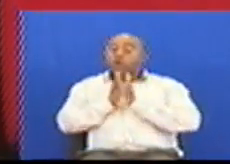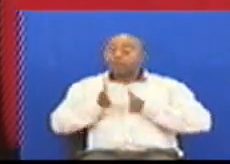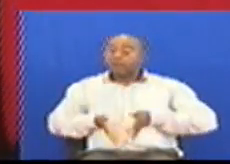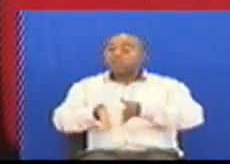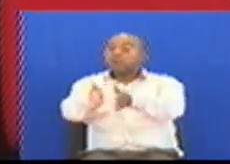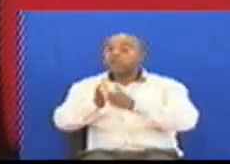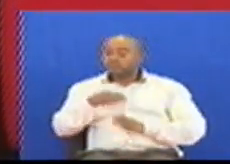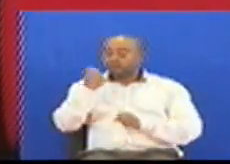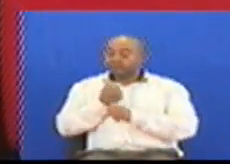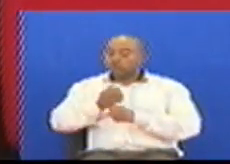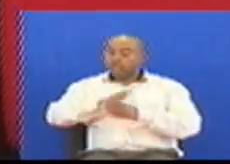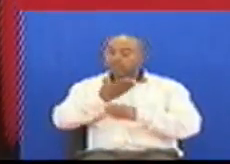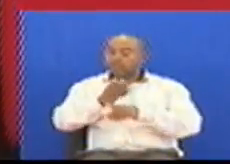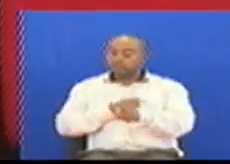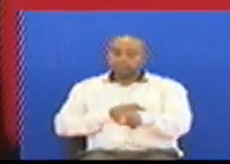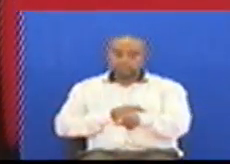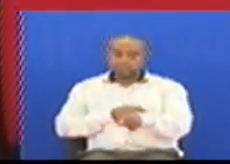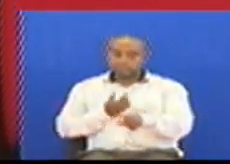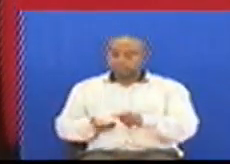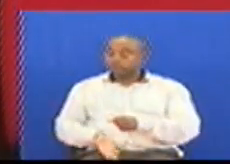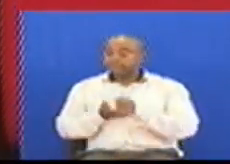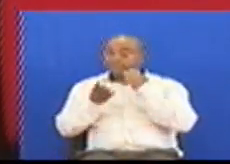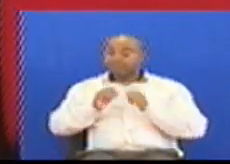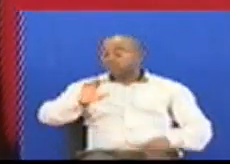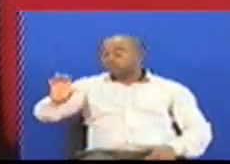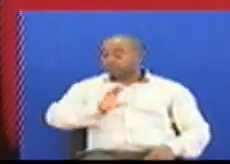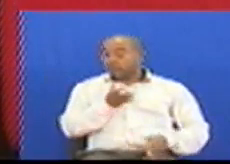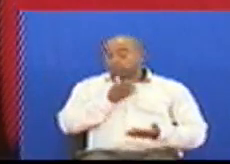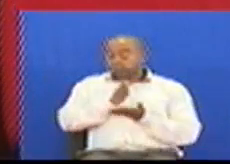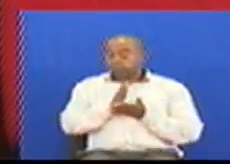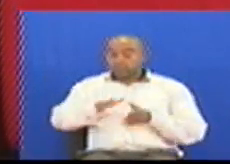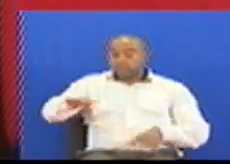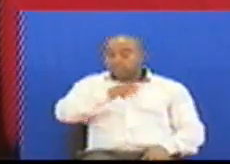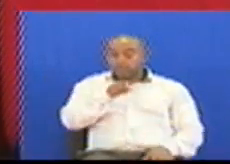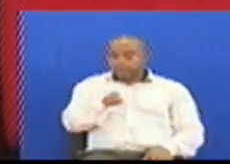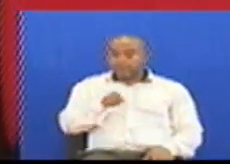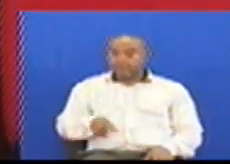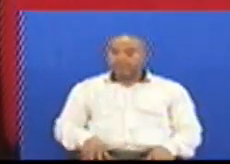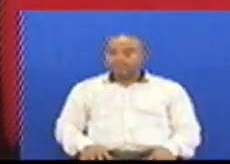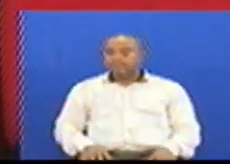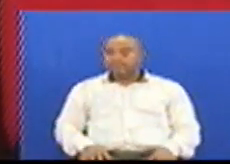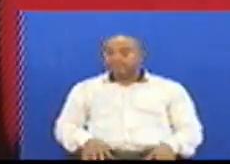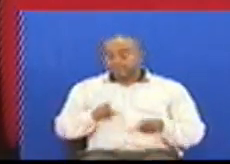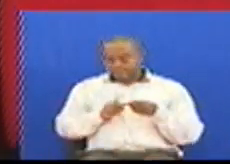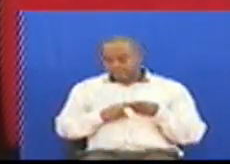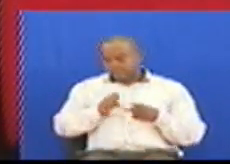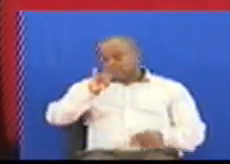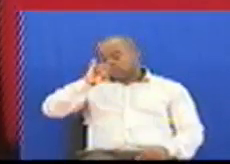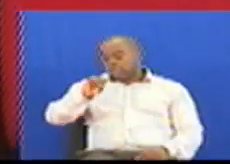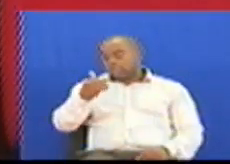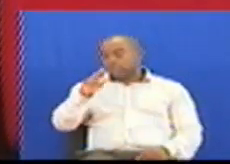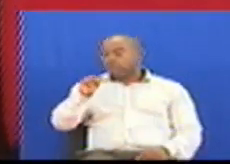kazi, utusaidie tupate fedha za kukamilisha eneo hilo. Lakini kijiji cha Itunya kutoka Kapala